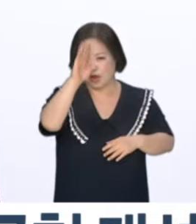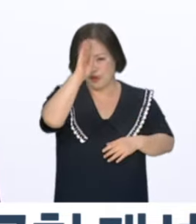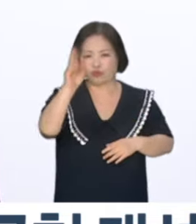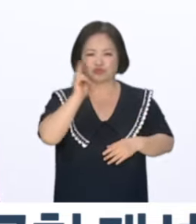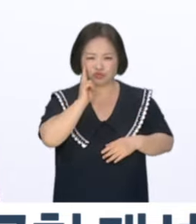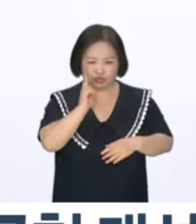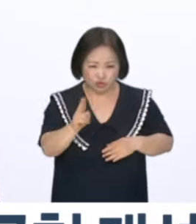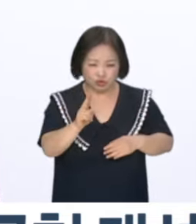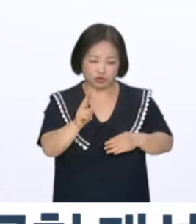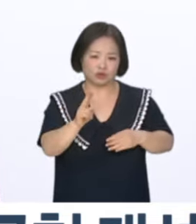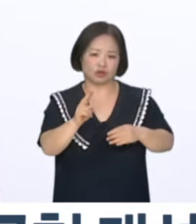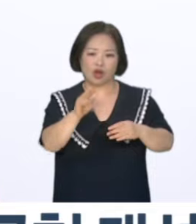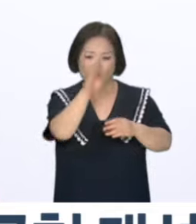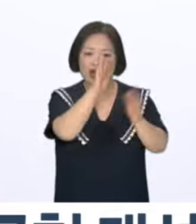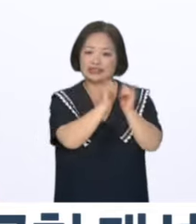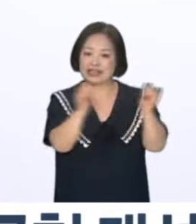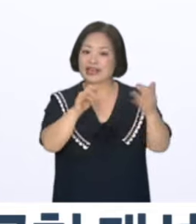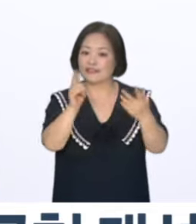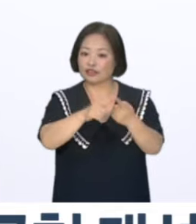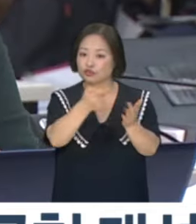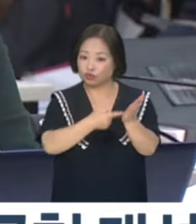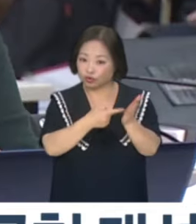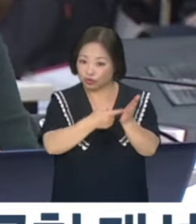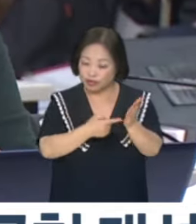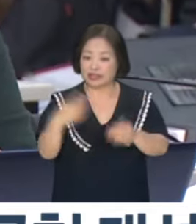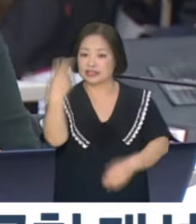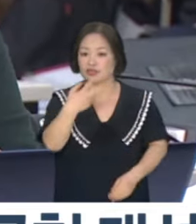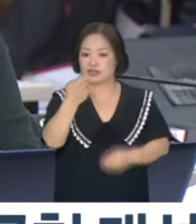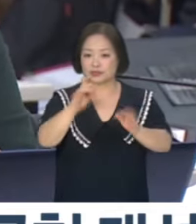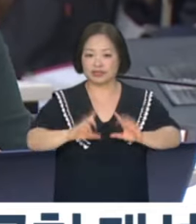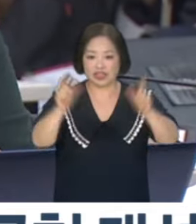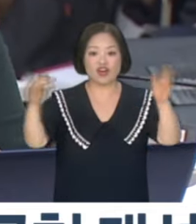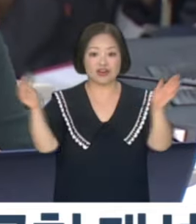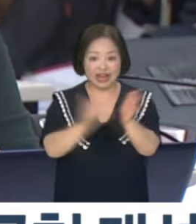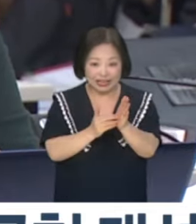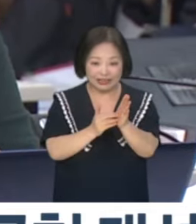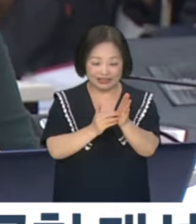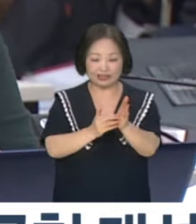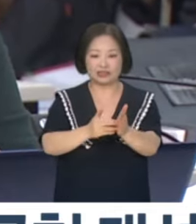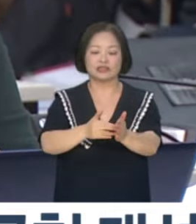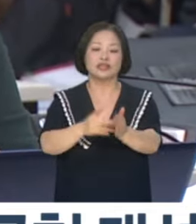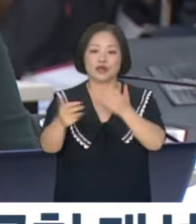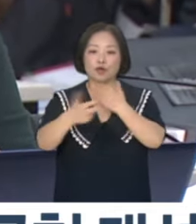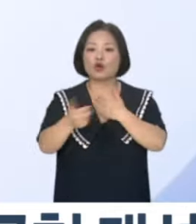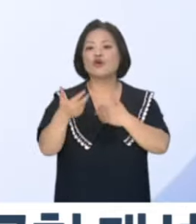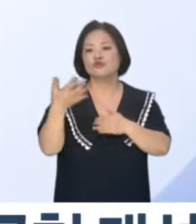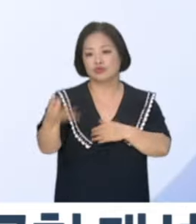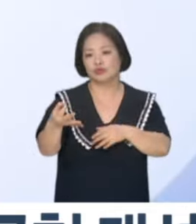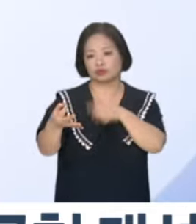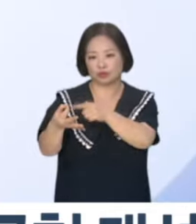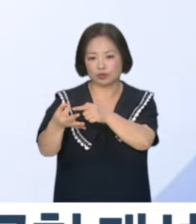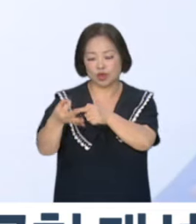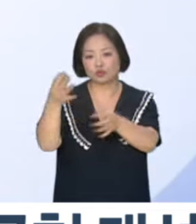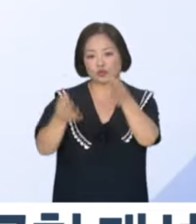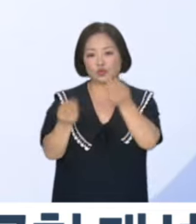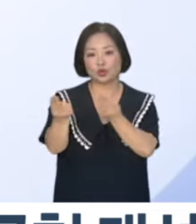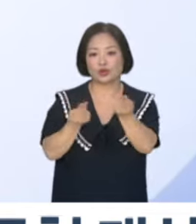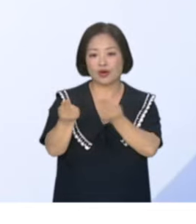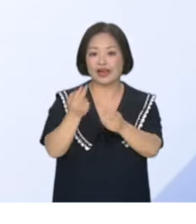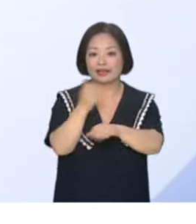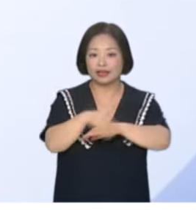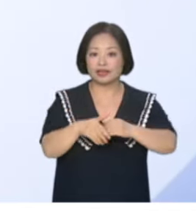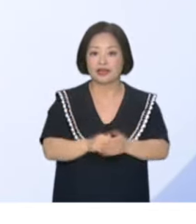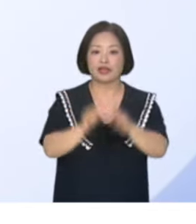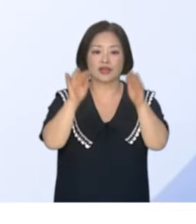수가 대폭 인상을 시작으로 2027년까지 저수가 조정에 나섭니다. 필수 의료